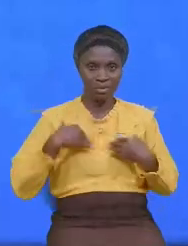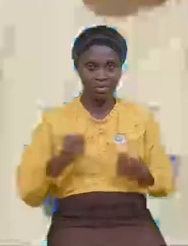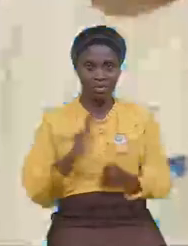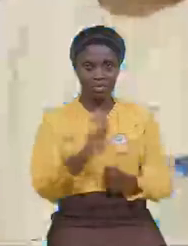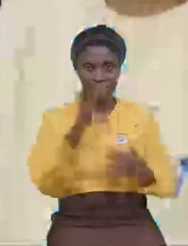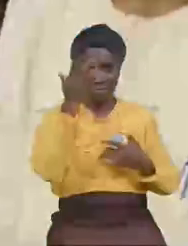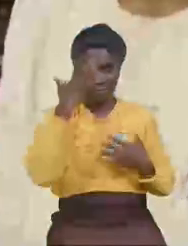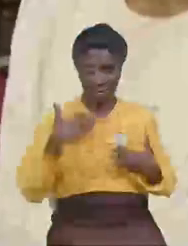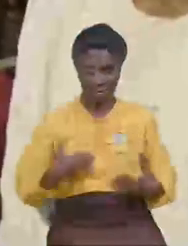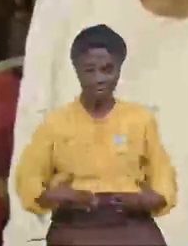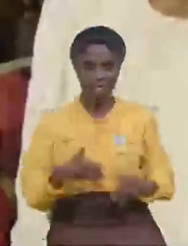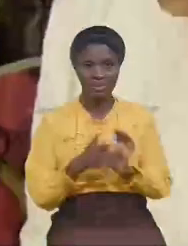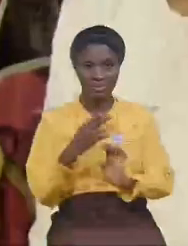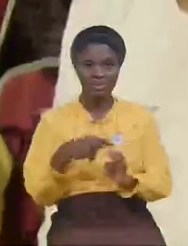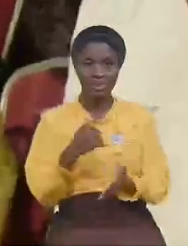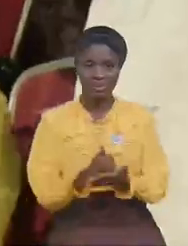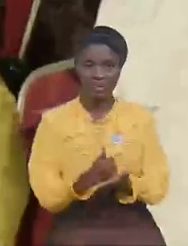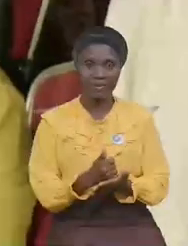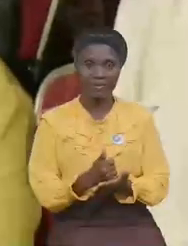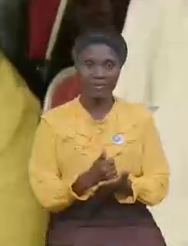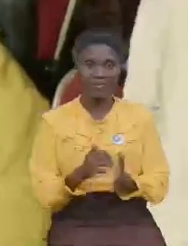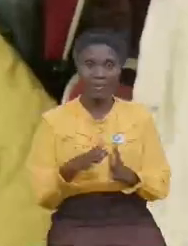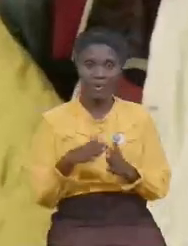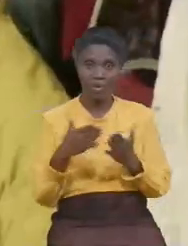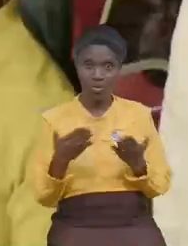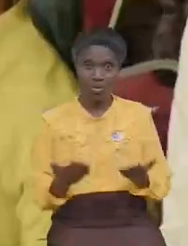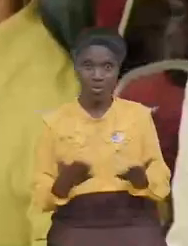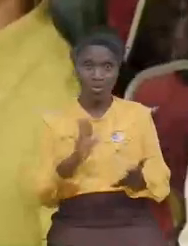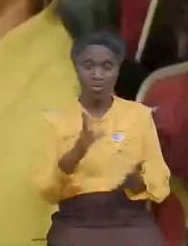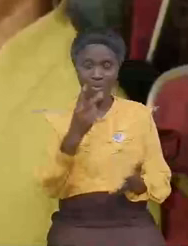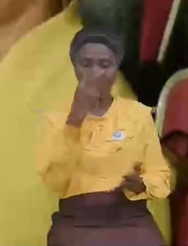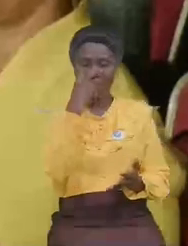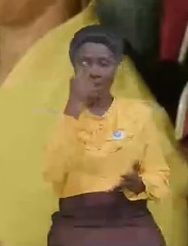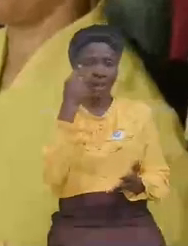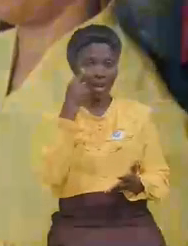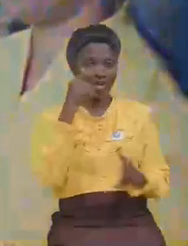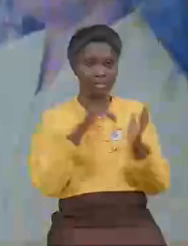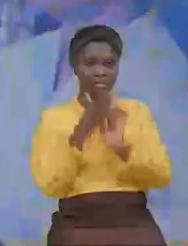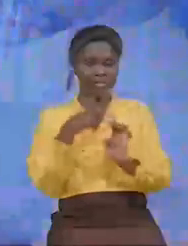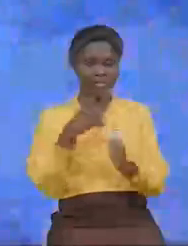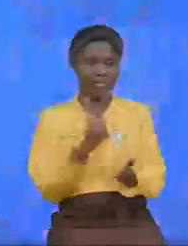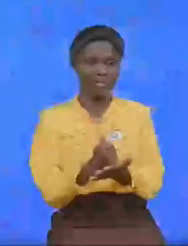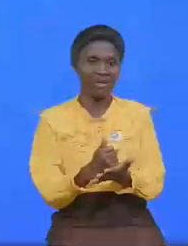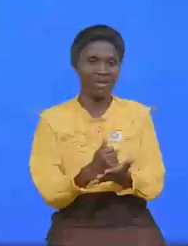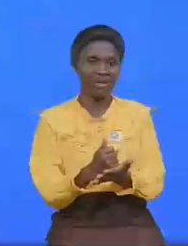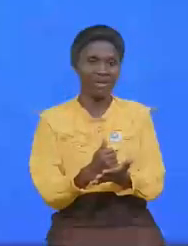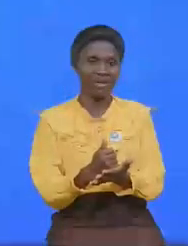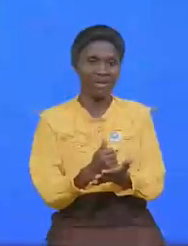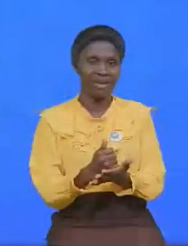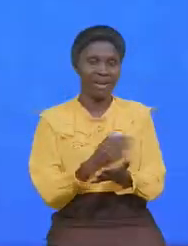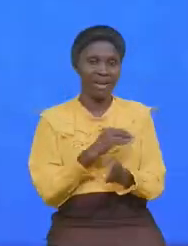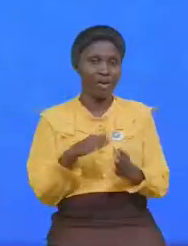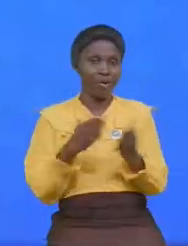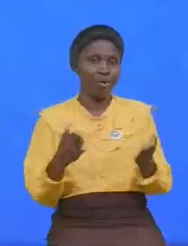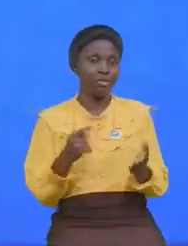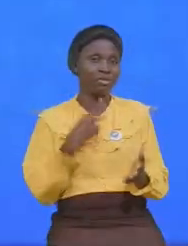guérira votre corps malade. Il ouvrira vos yeux aveugles.